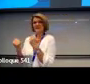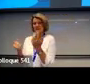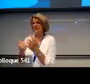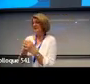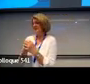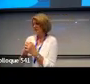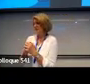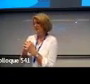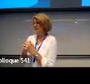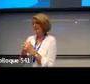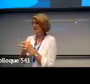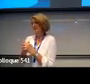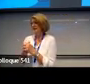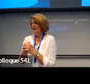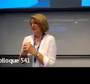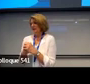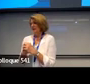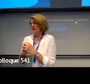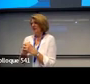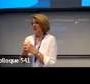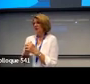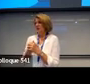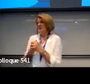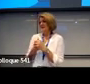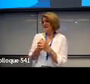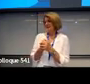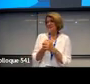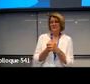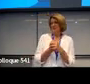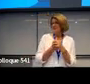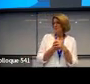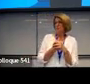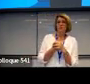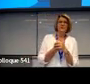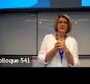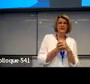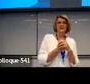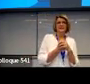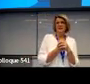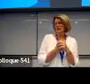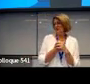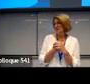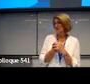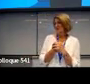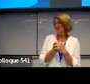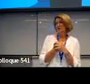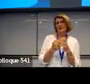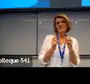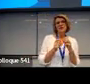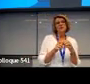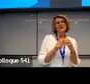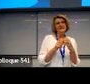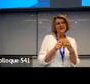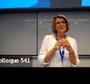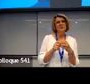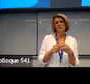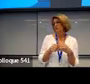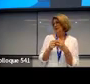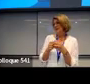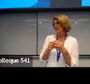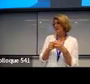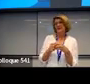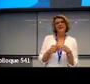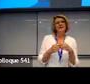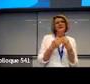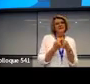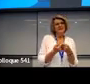qui sont cités dans les travaux universitaires. Donc, en médecine, c'est beaucoup de recherches là qui évaluent l'exactitude